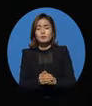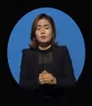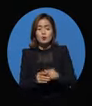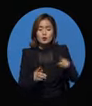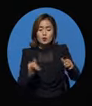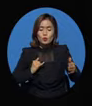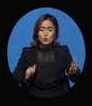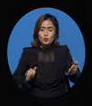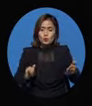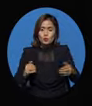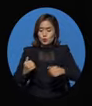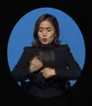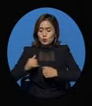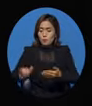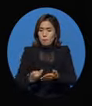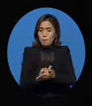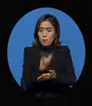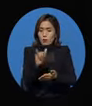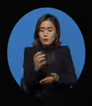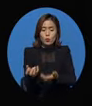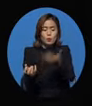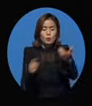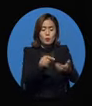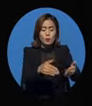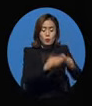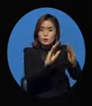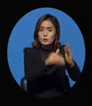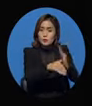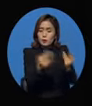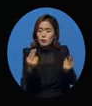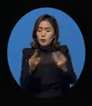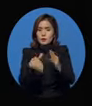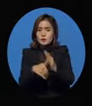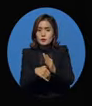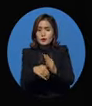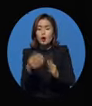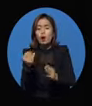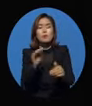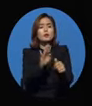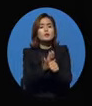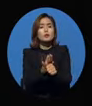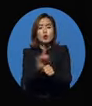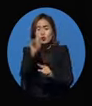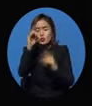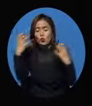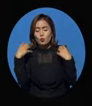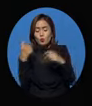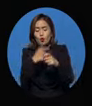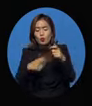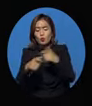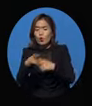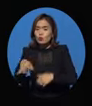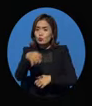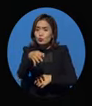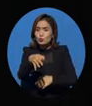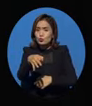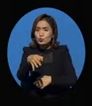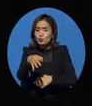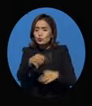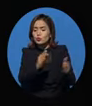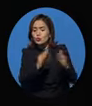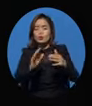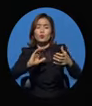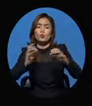궁 0 1 건설 비용이 얼마인지를 비교해서 그 차액만큼 얼마나 지원하고 정부가 더 더해줄 인센티브를 정리 해서